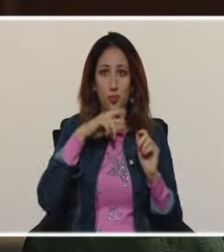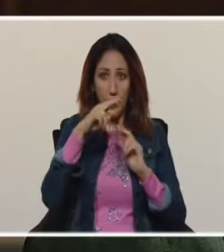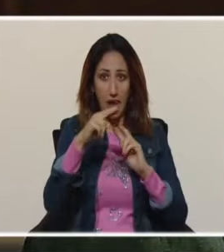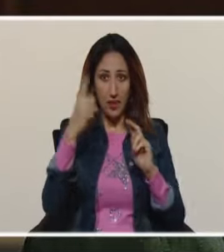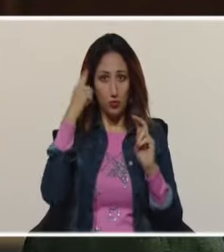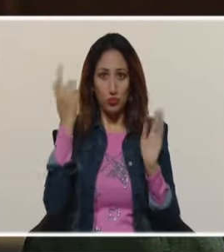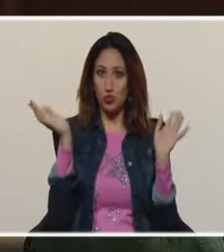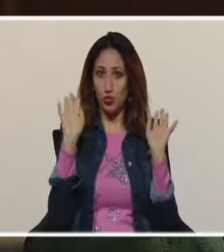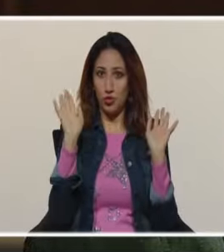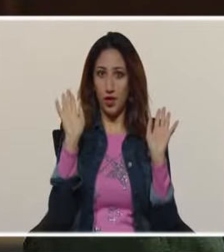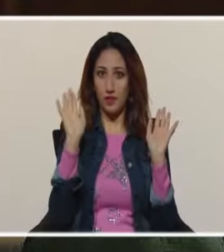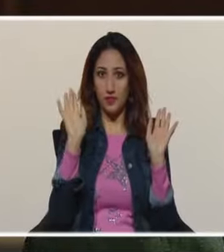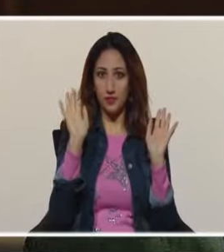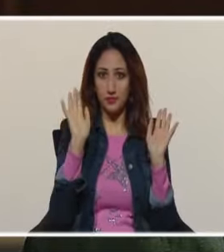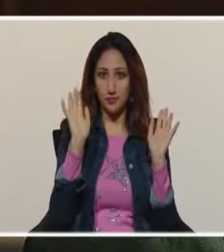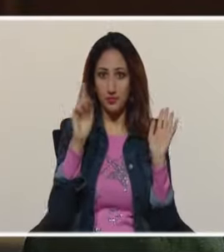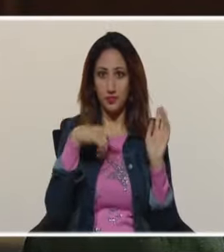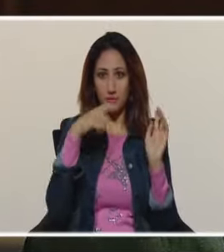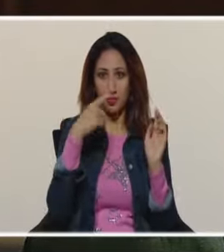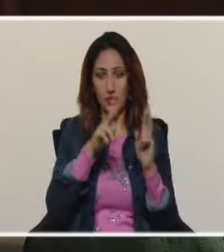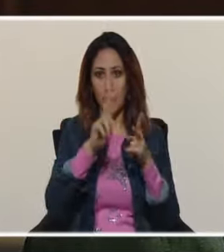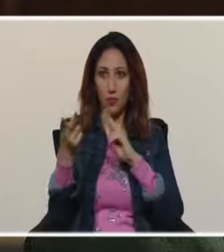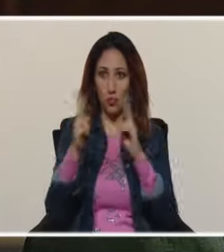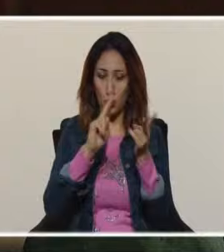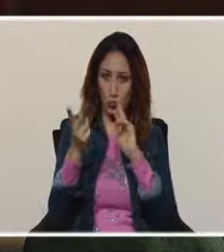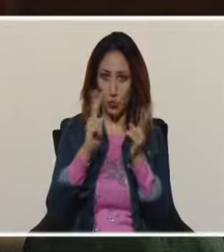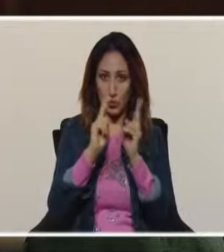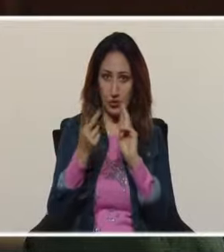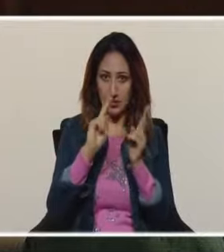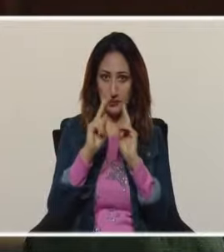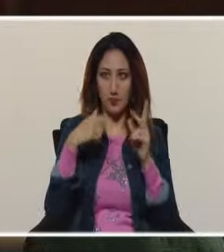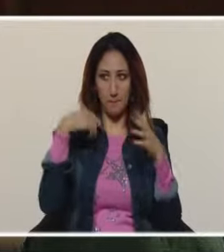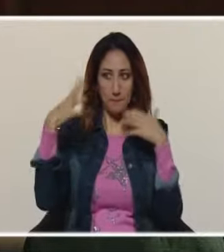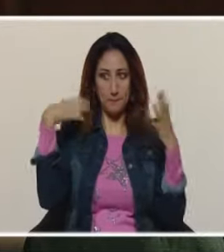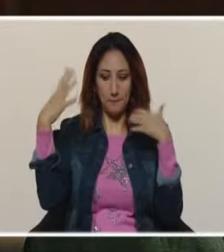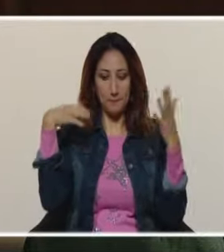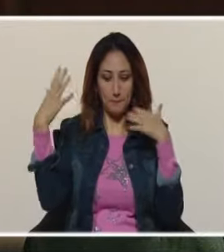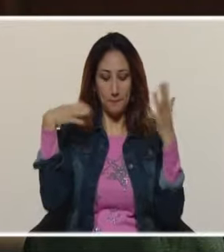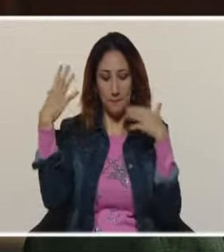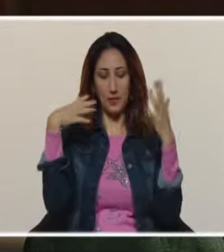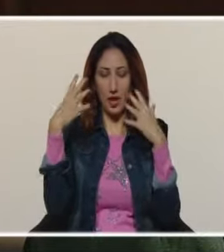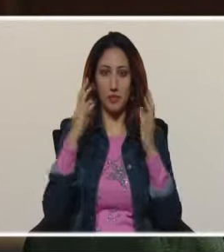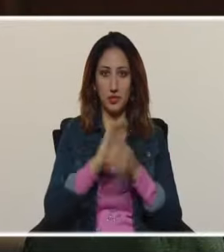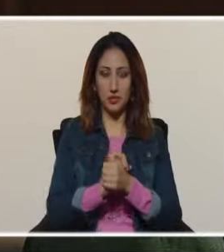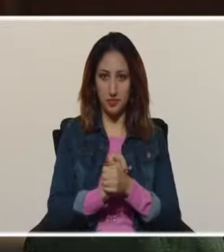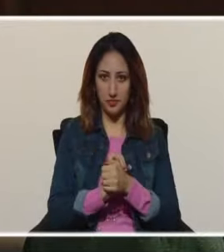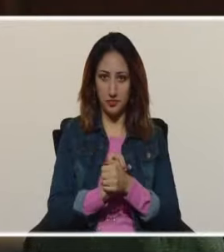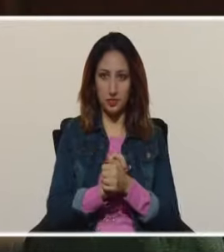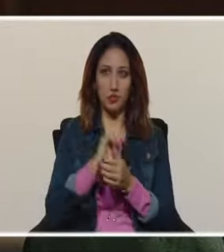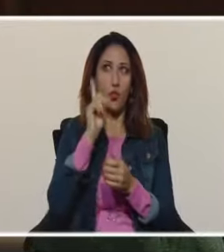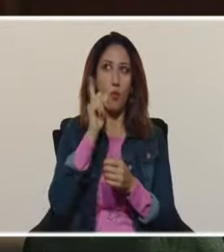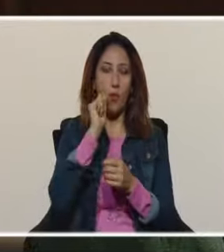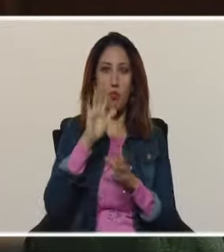إيه، وبعدين كل شوية حد يطلع بره ويخش التاني ويكلمني، فيعني لخبطوني أنا شخصياً ولخبطوا الكرو، وأكيد دول ملخبطين